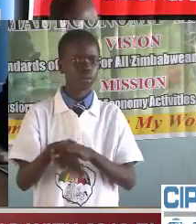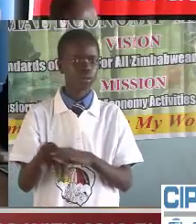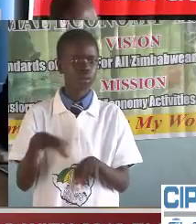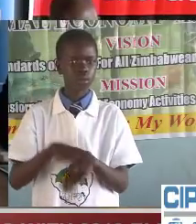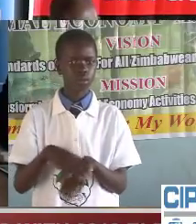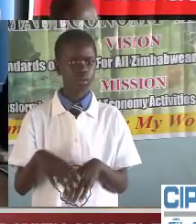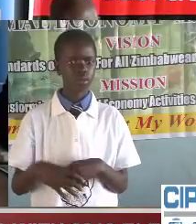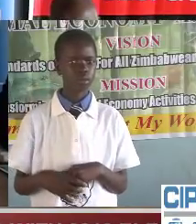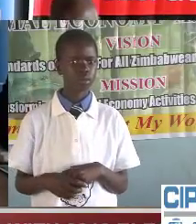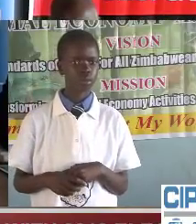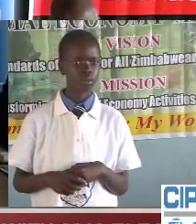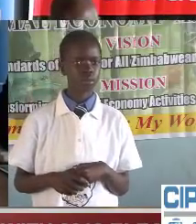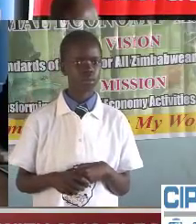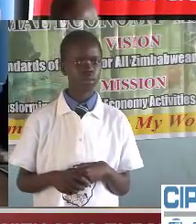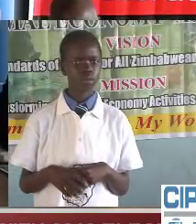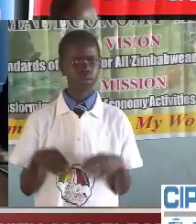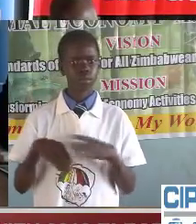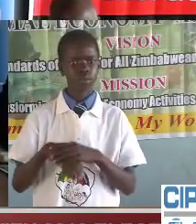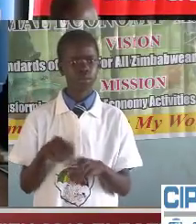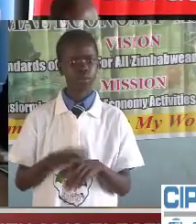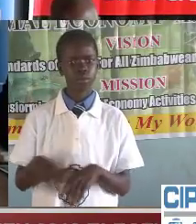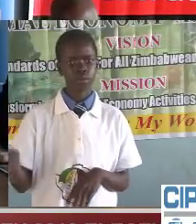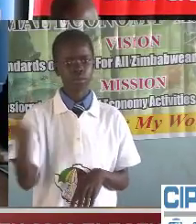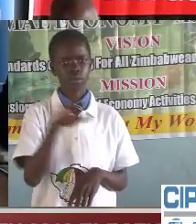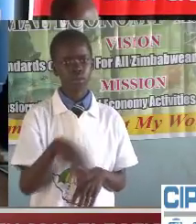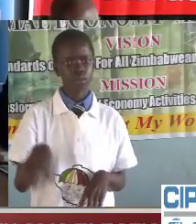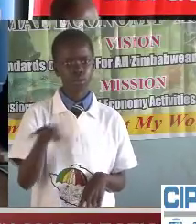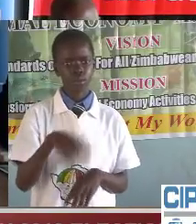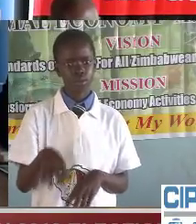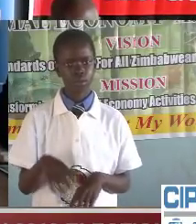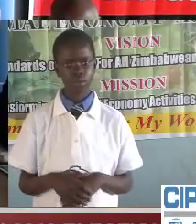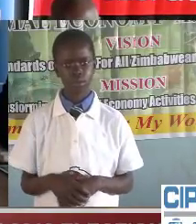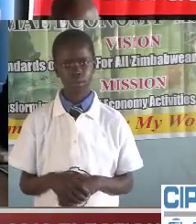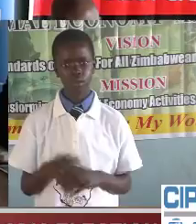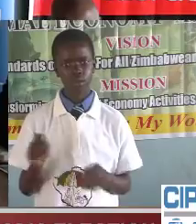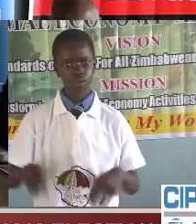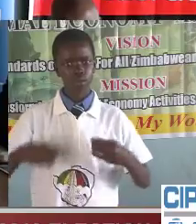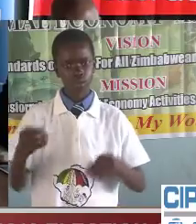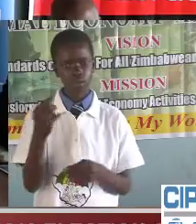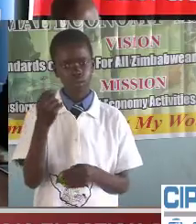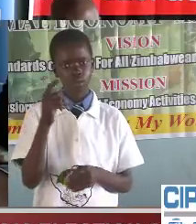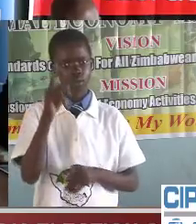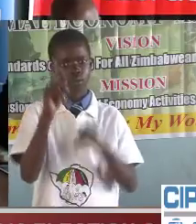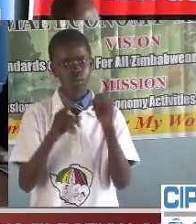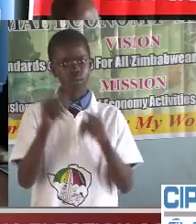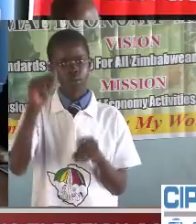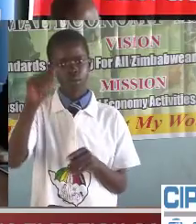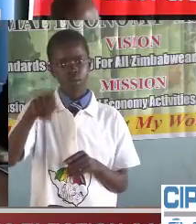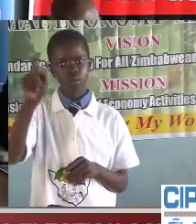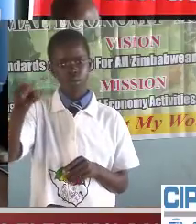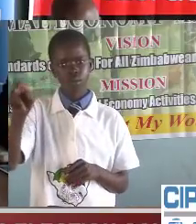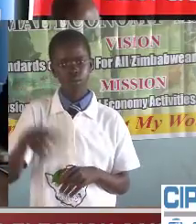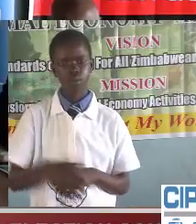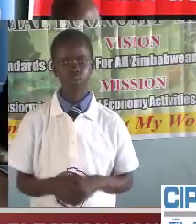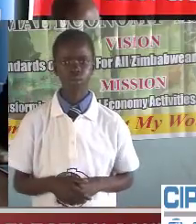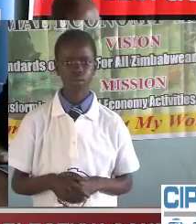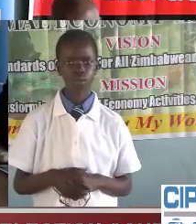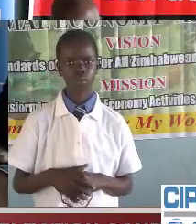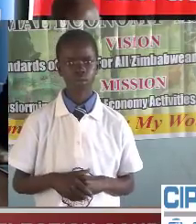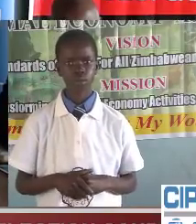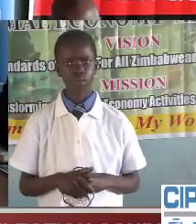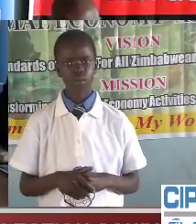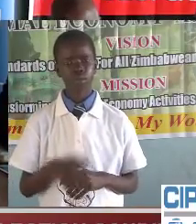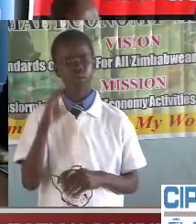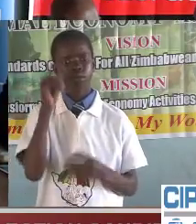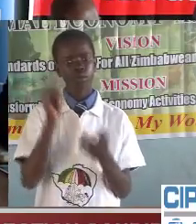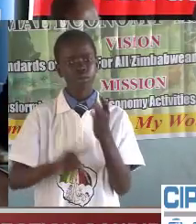makooperative vari kana kuti 5 kana 10 vopiwewo capital yokuti aiwa chivapewo mari yakati yavanodzosawo nema-interest ari nane. Votanga